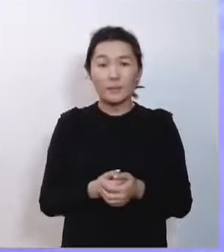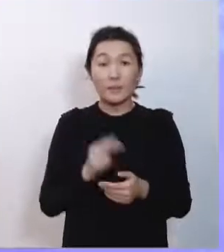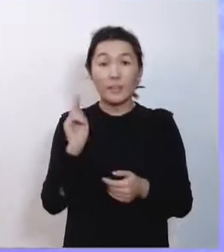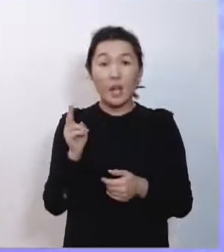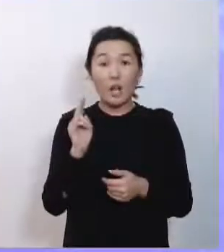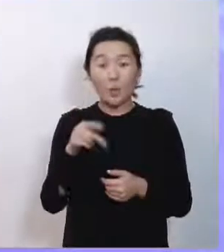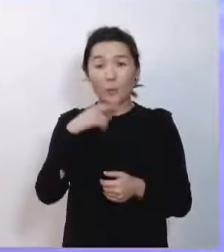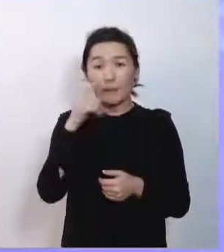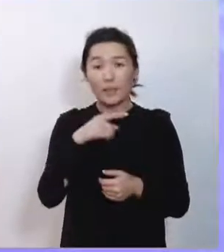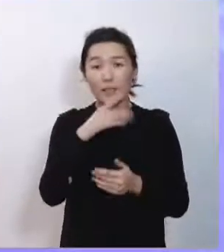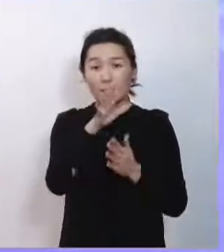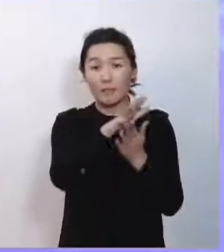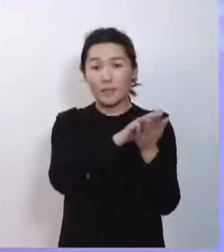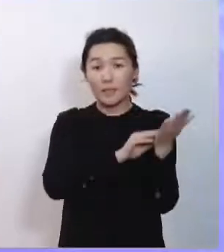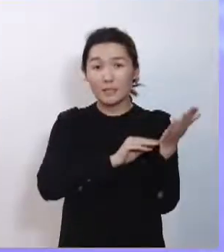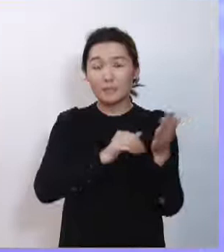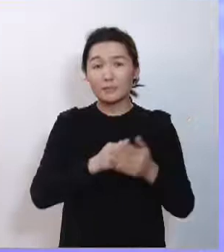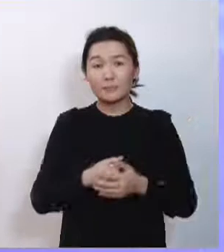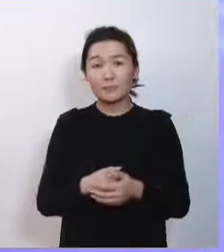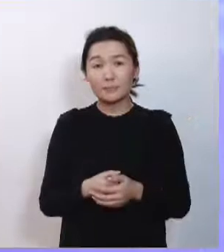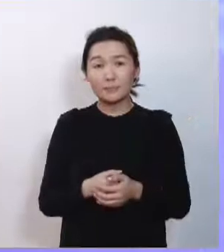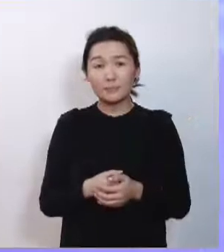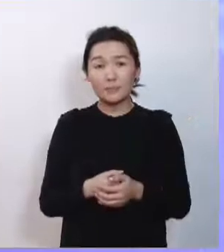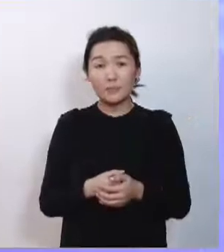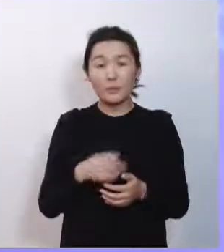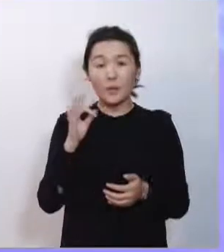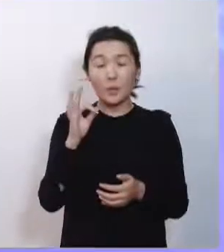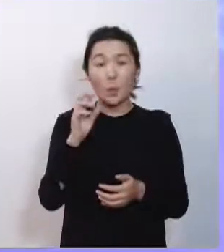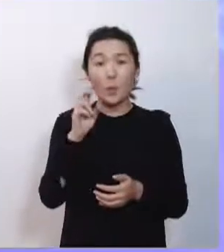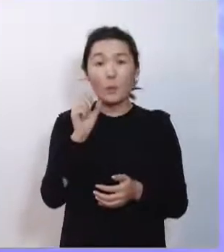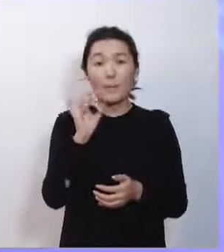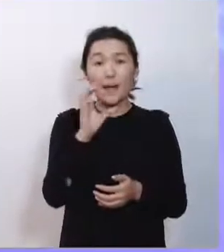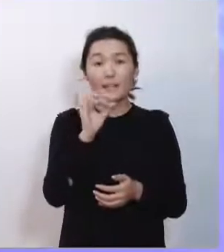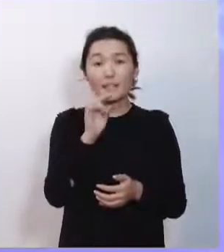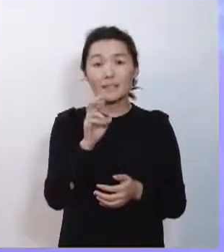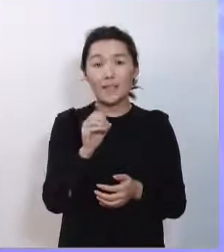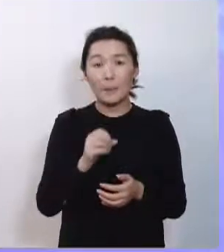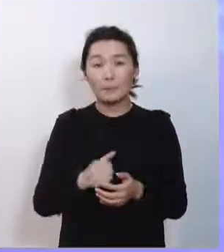ком говорится в тексте? О Барсике.